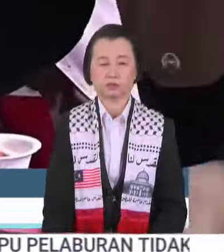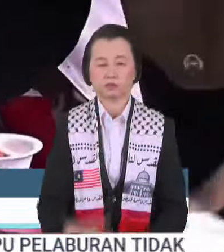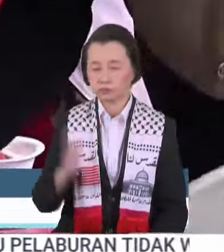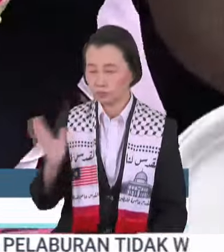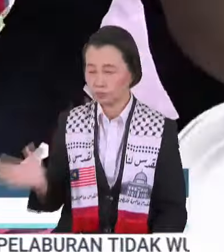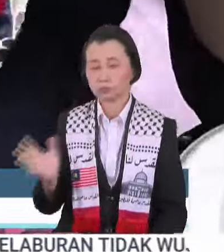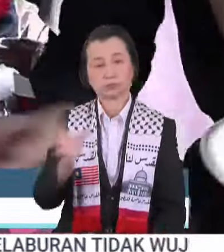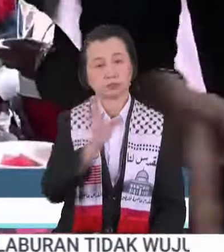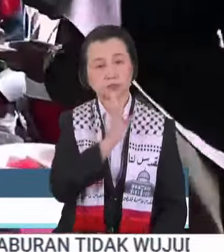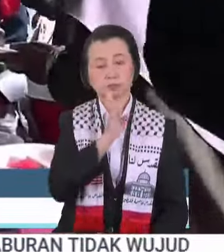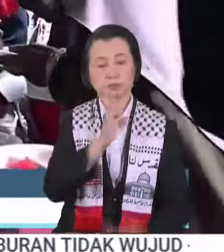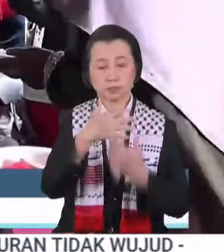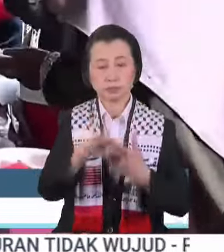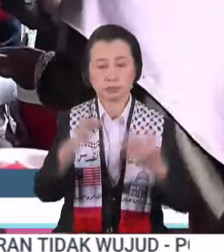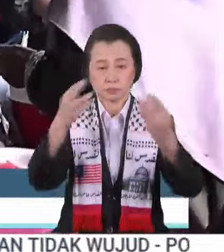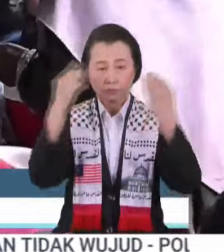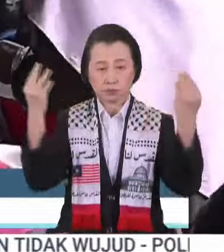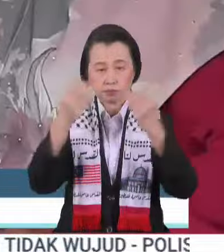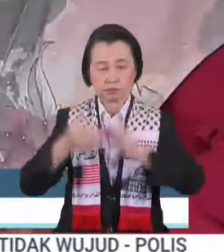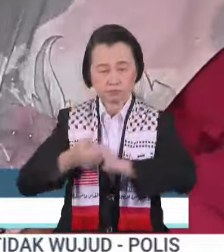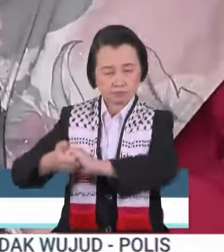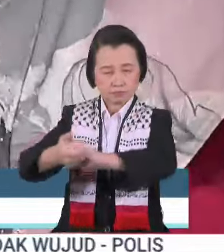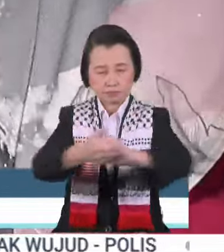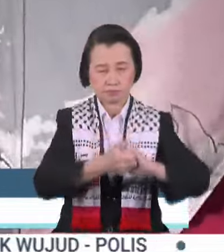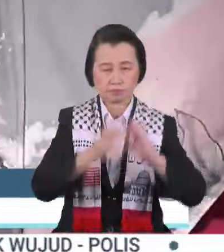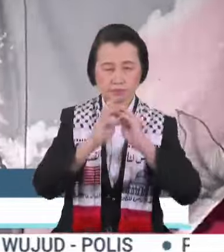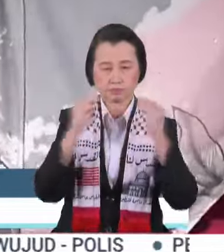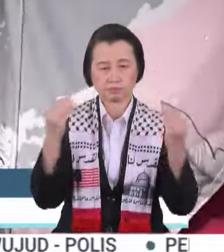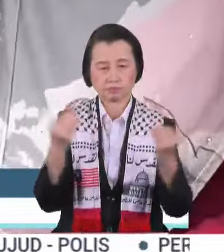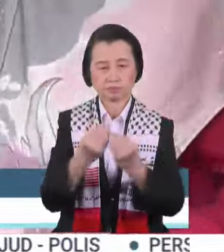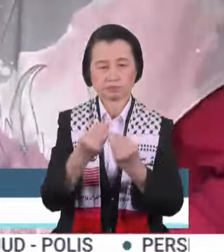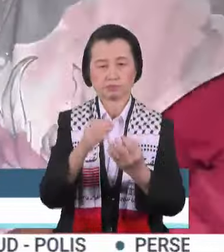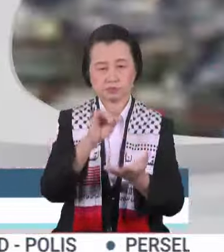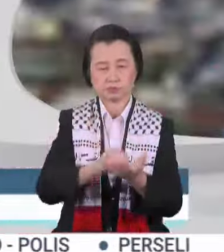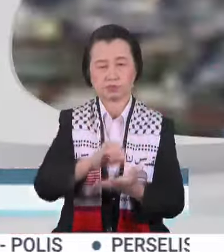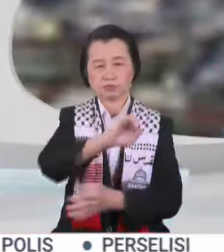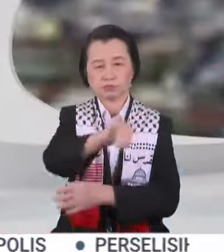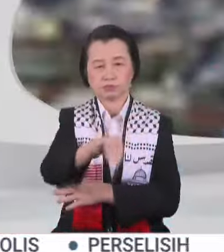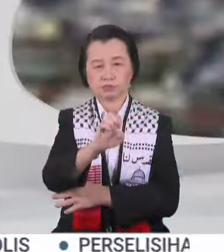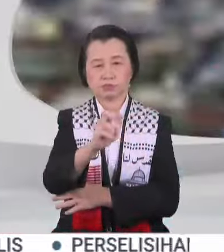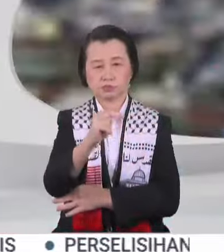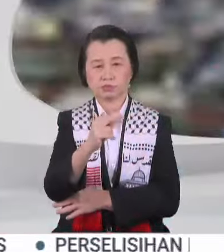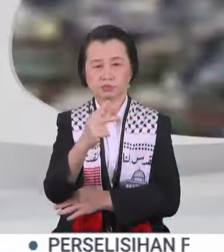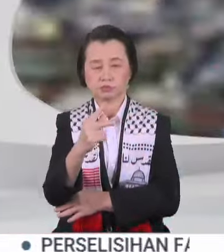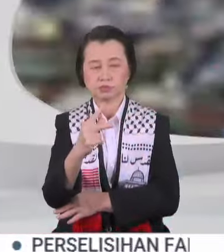Beliau berkata demikian selepas Majlis Silaturahim Masyarakat Felda Wilayah Jengke.